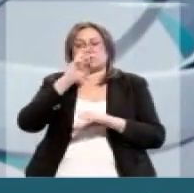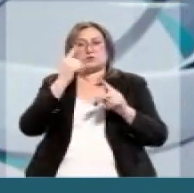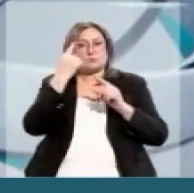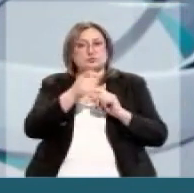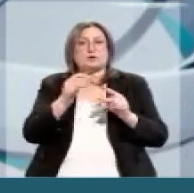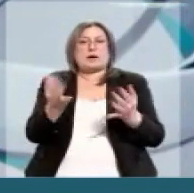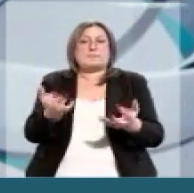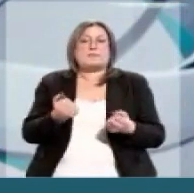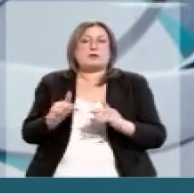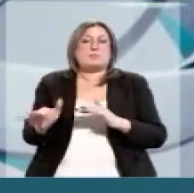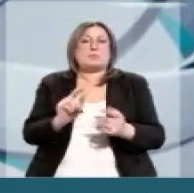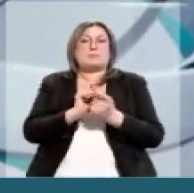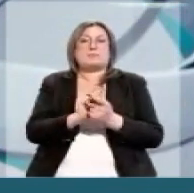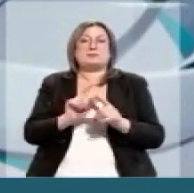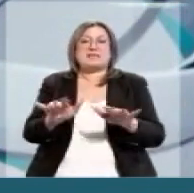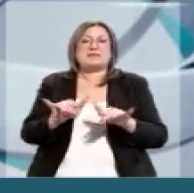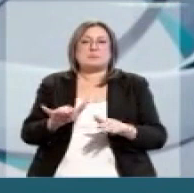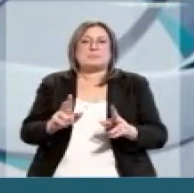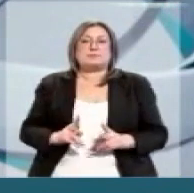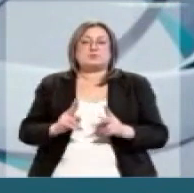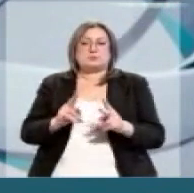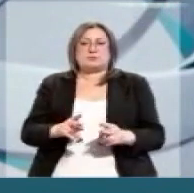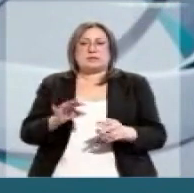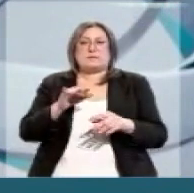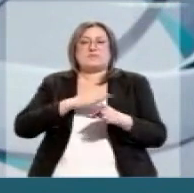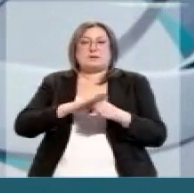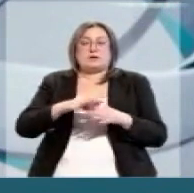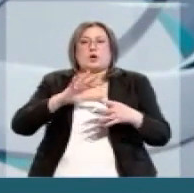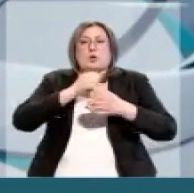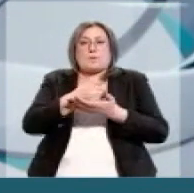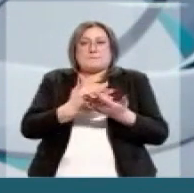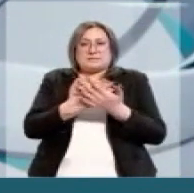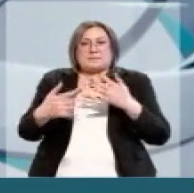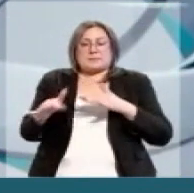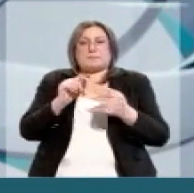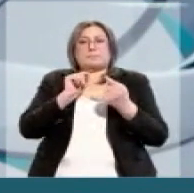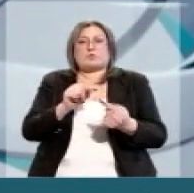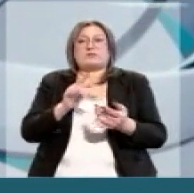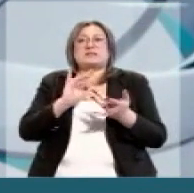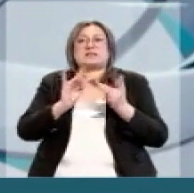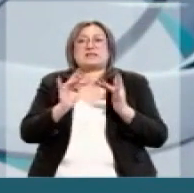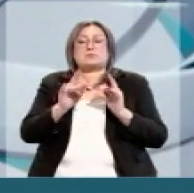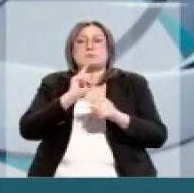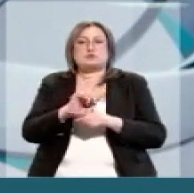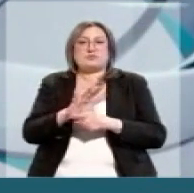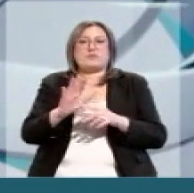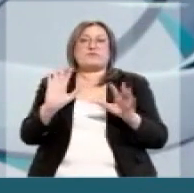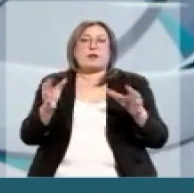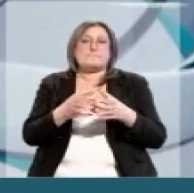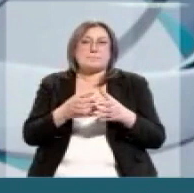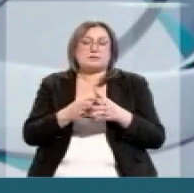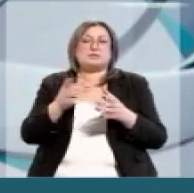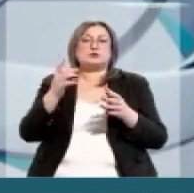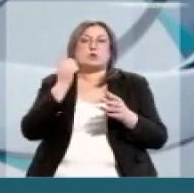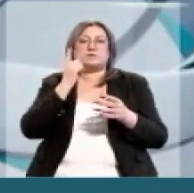сообщили о принимаемых мерах по борьбе с киберпреступностью. В рамках реализации комплексных мер по противодействию интернет-мошенничествам, компаниям